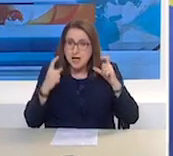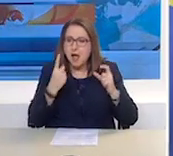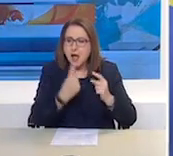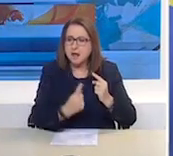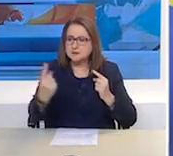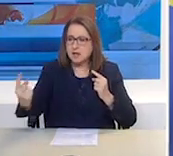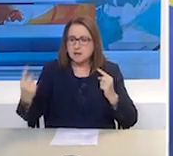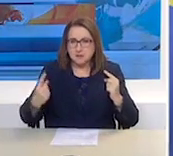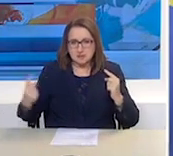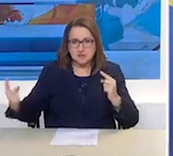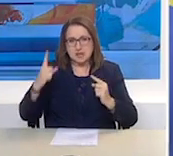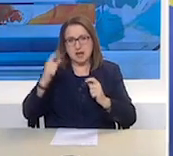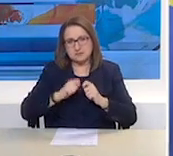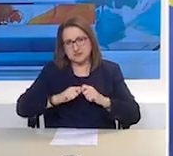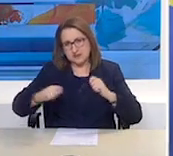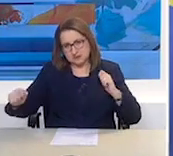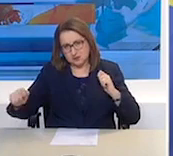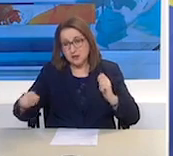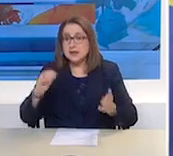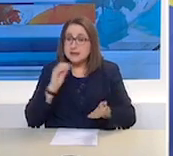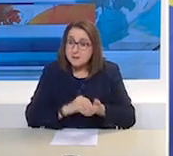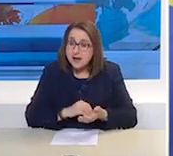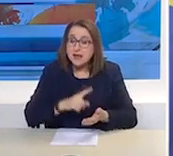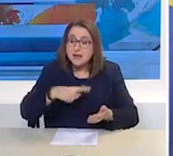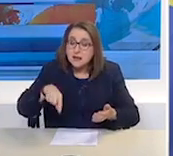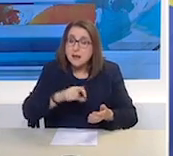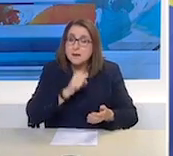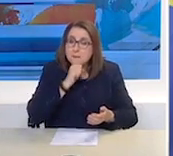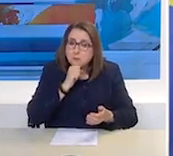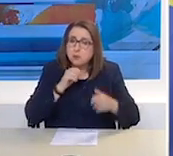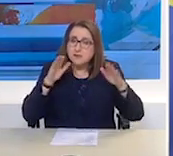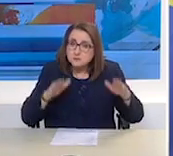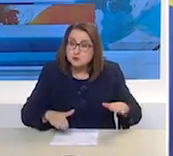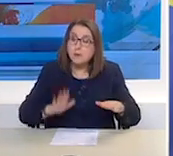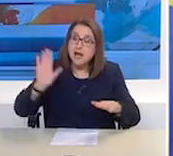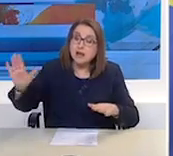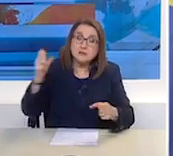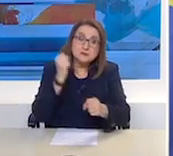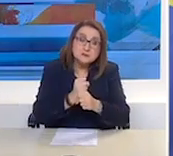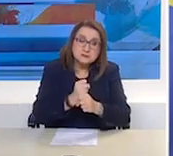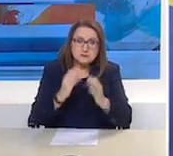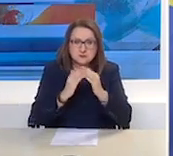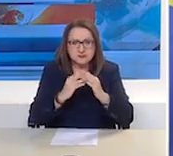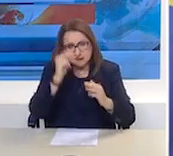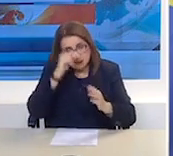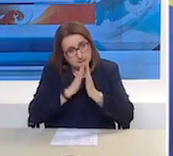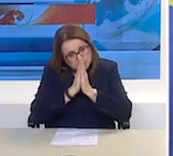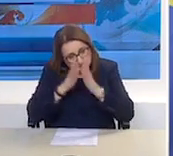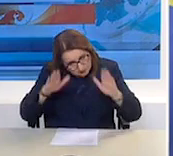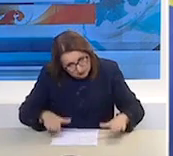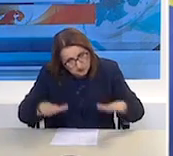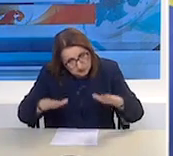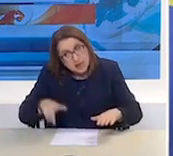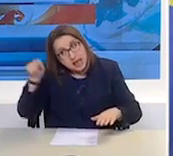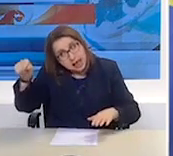για όλες τις περιπτώσεις, οι ευπαθείς ομάδες πρέπει να παραμείνουν σπίτι τους. Η προσευχή στο σπίτι είναι ο ασφαλέστερος τρόπος για να εκπληρώσουν